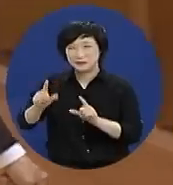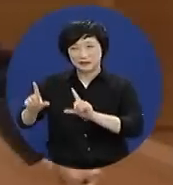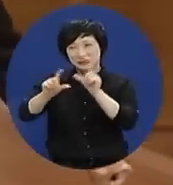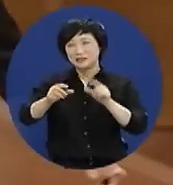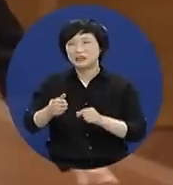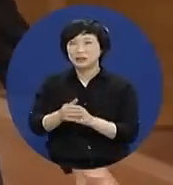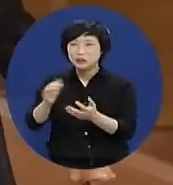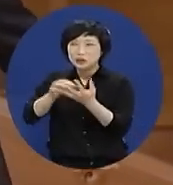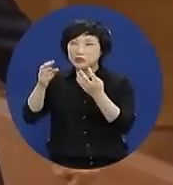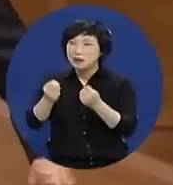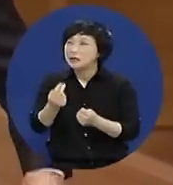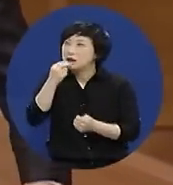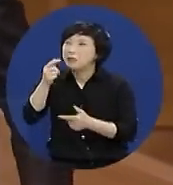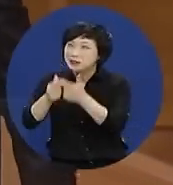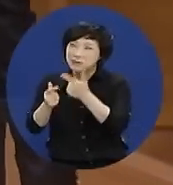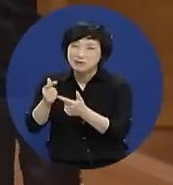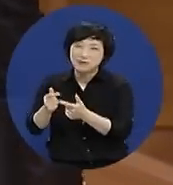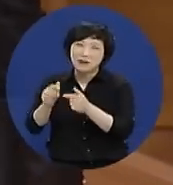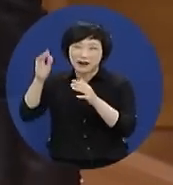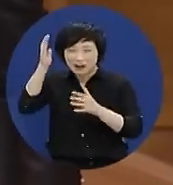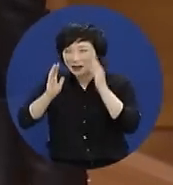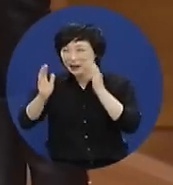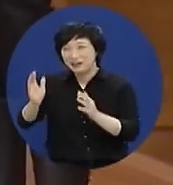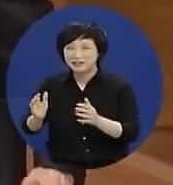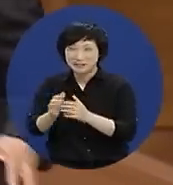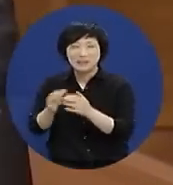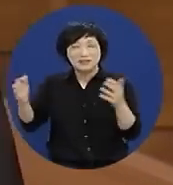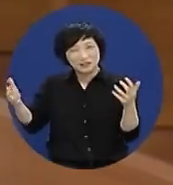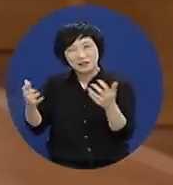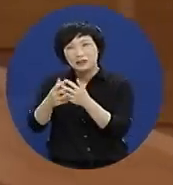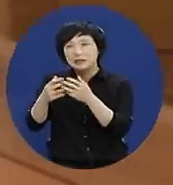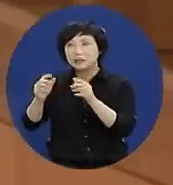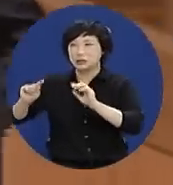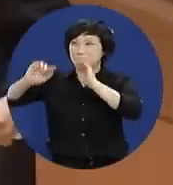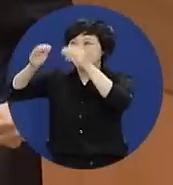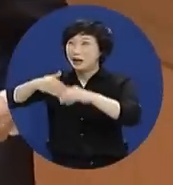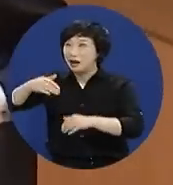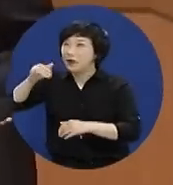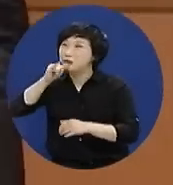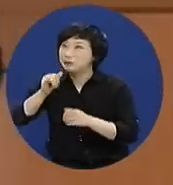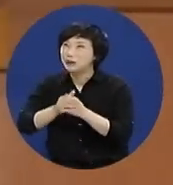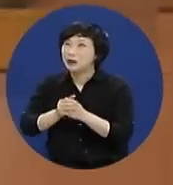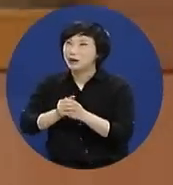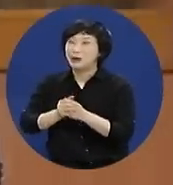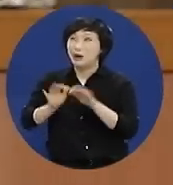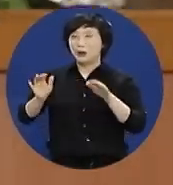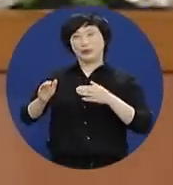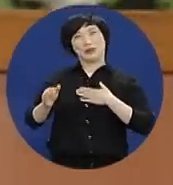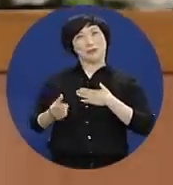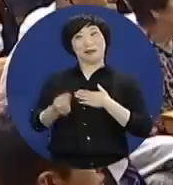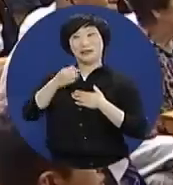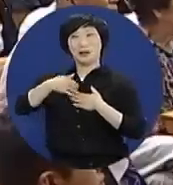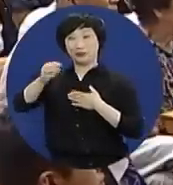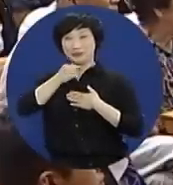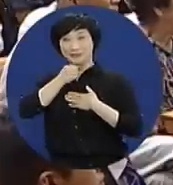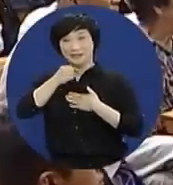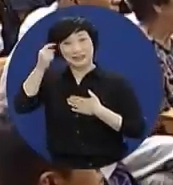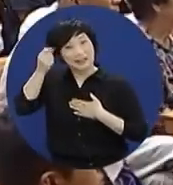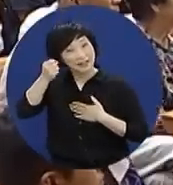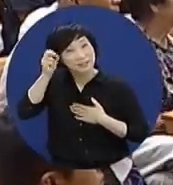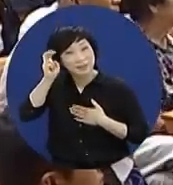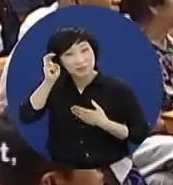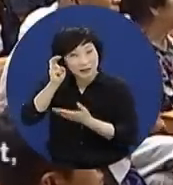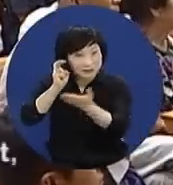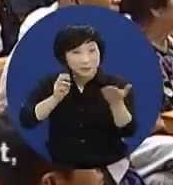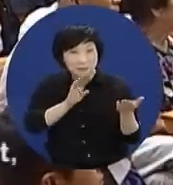あって食べて飲んで生きられる永遠の天国があるならく死